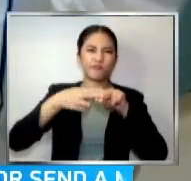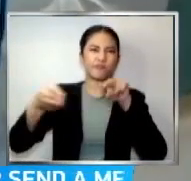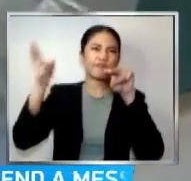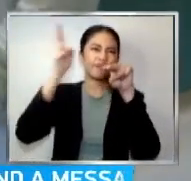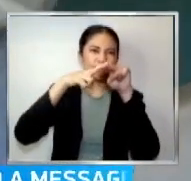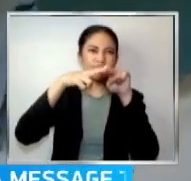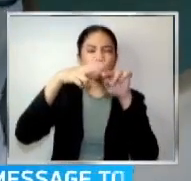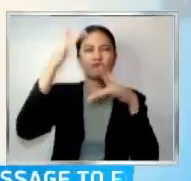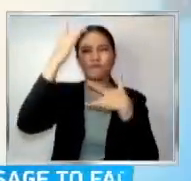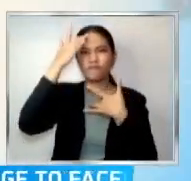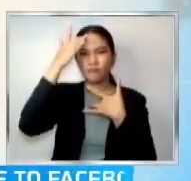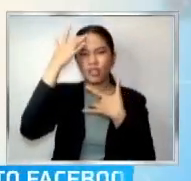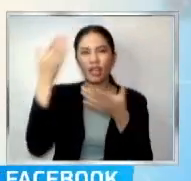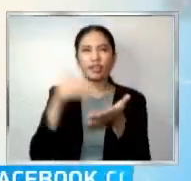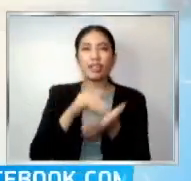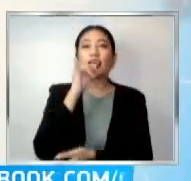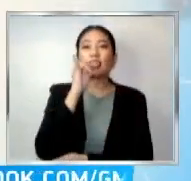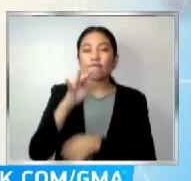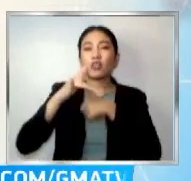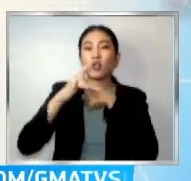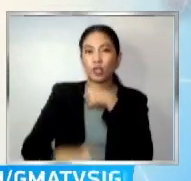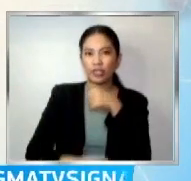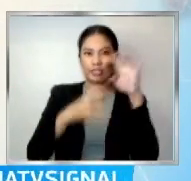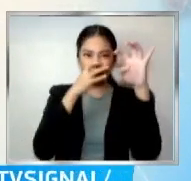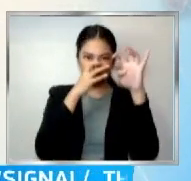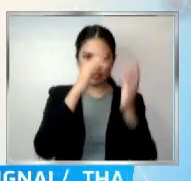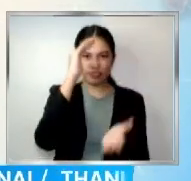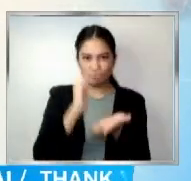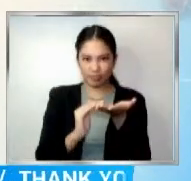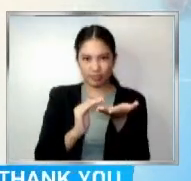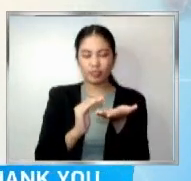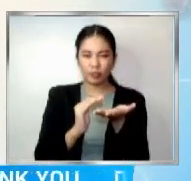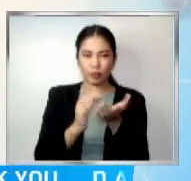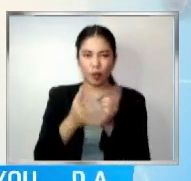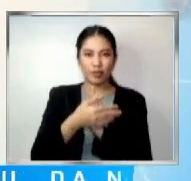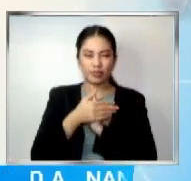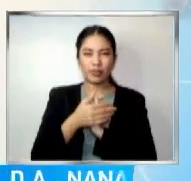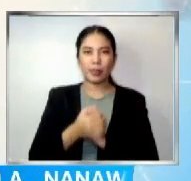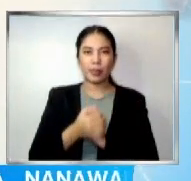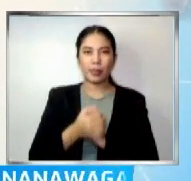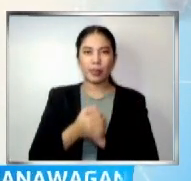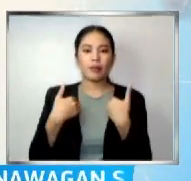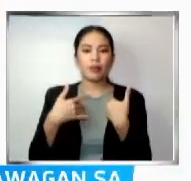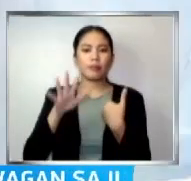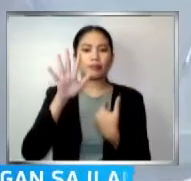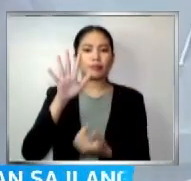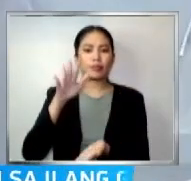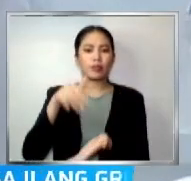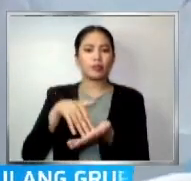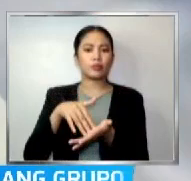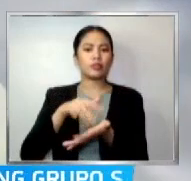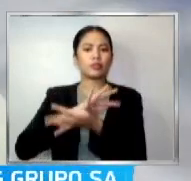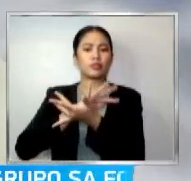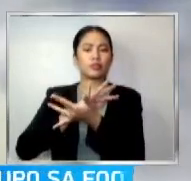yung quarantine. Sa datos ng DOH, mahigit 5,000 ang bagong kaso ngayon na kamababa sa loob ng isa't kalahating buwan. Pero ayon din